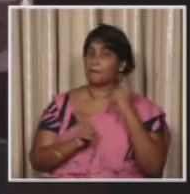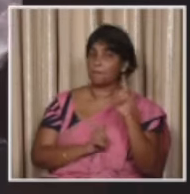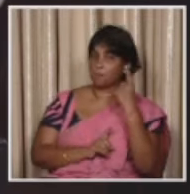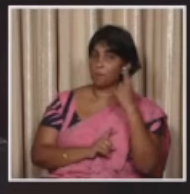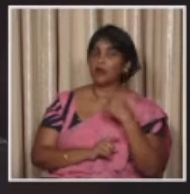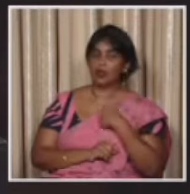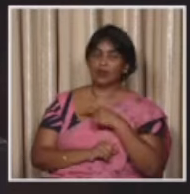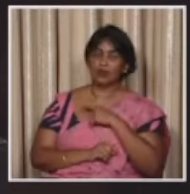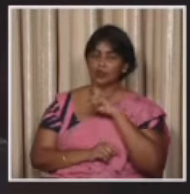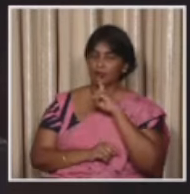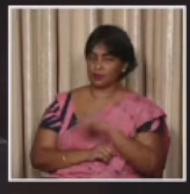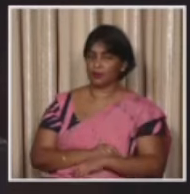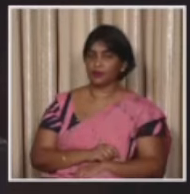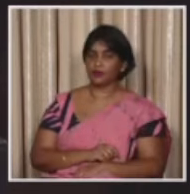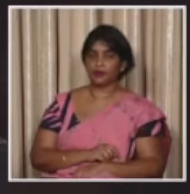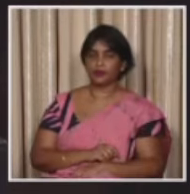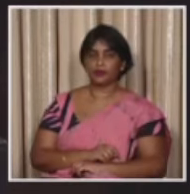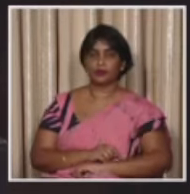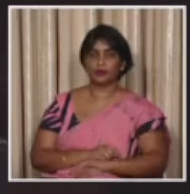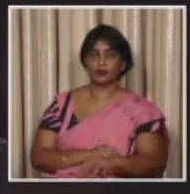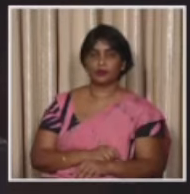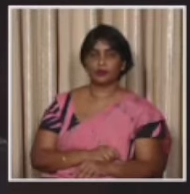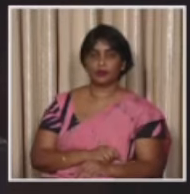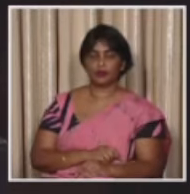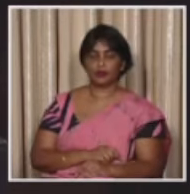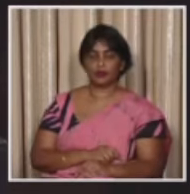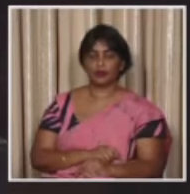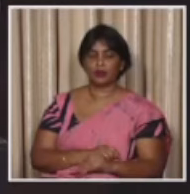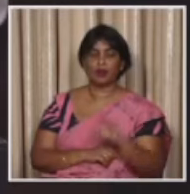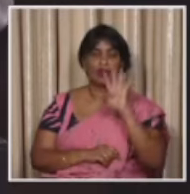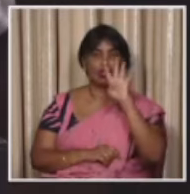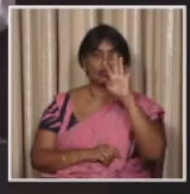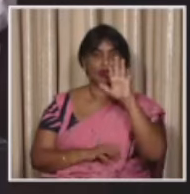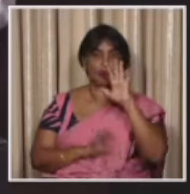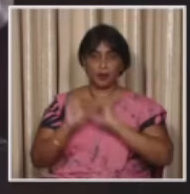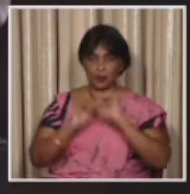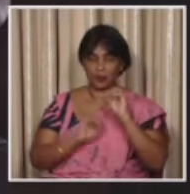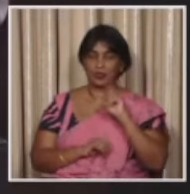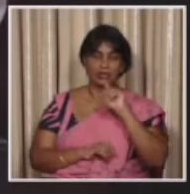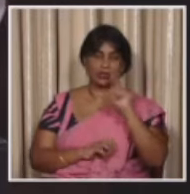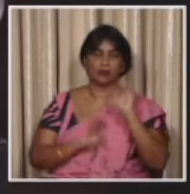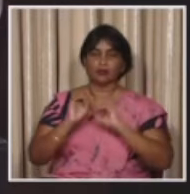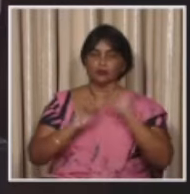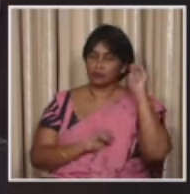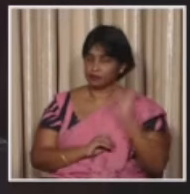නම් ඉල්ලුවේ මේ 49% එක 10% වලට බස්සන්න කියලා.